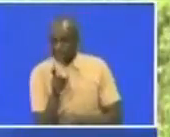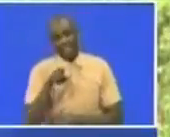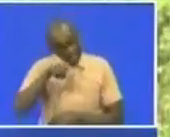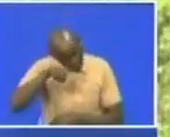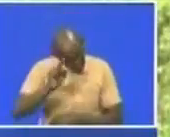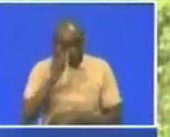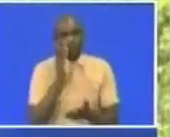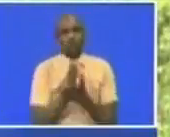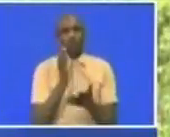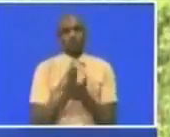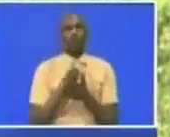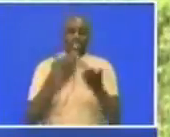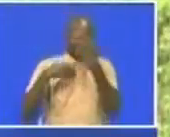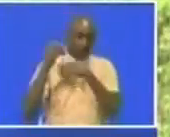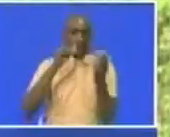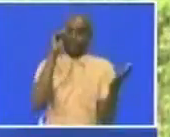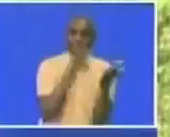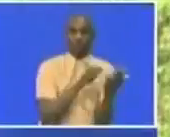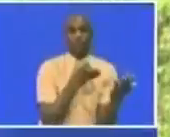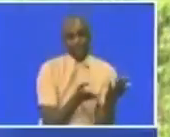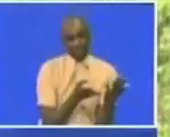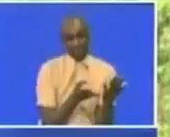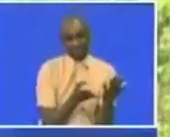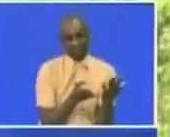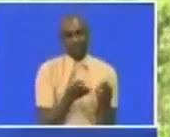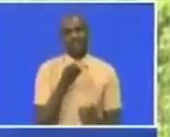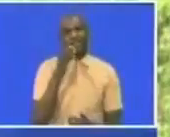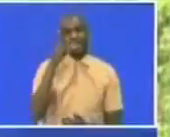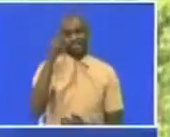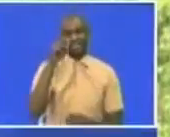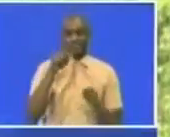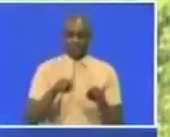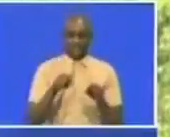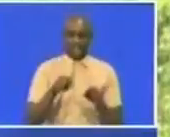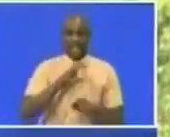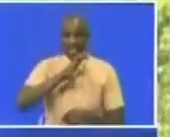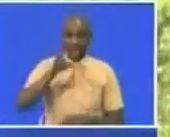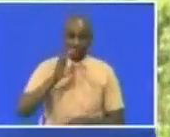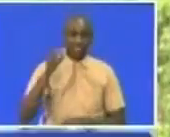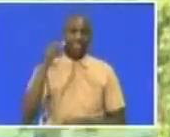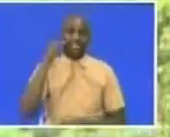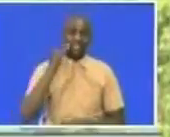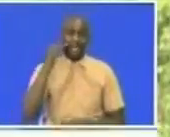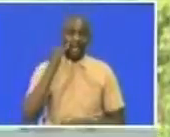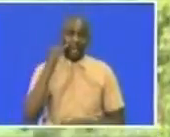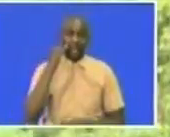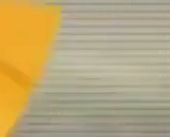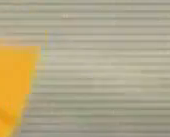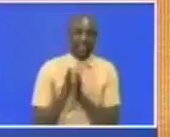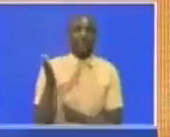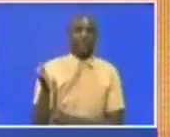katika vitabu vya historia. Saida Swale, KTN Leo, katika kaunti ya Siaya.